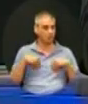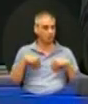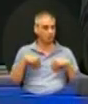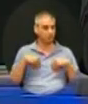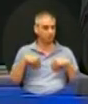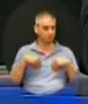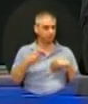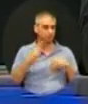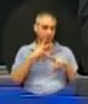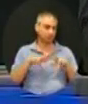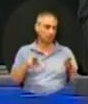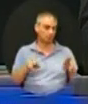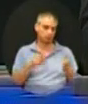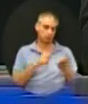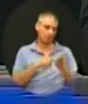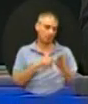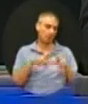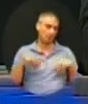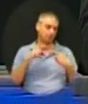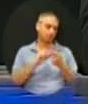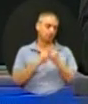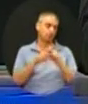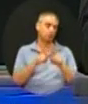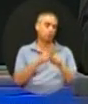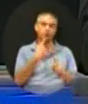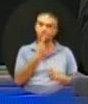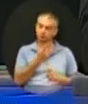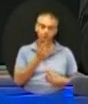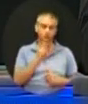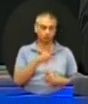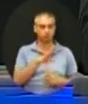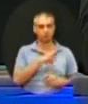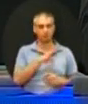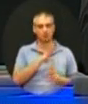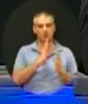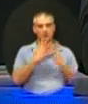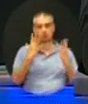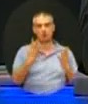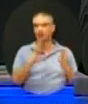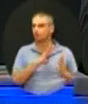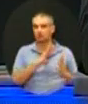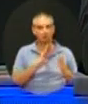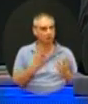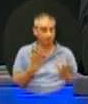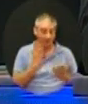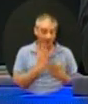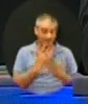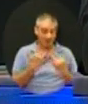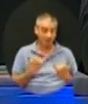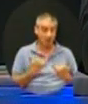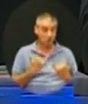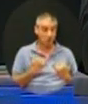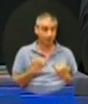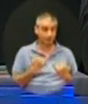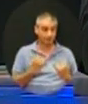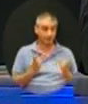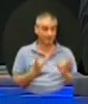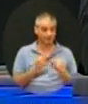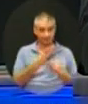מהמושג של סטטוס קו בגלל שהחיים משתנים כמו שאת אומרת יש פה סכנה מאוד גדולה מה הסכנה כבר היום